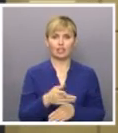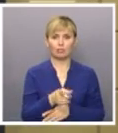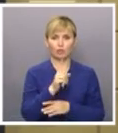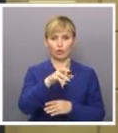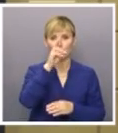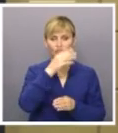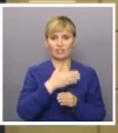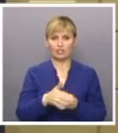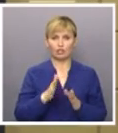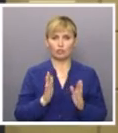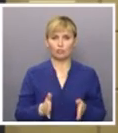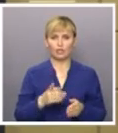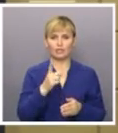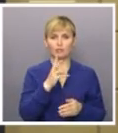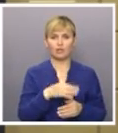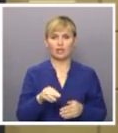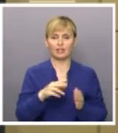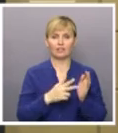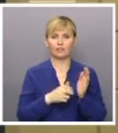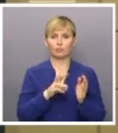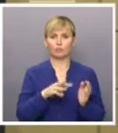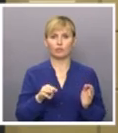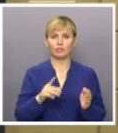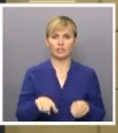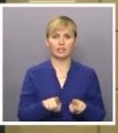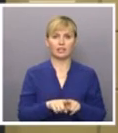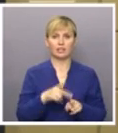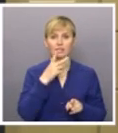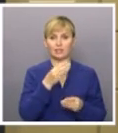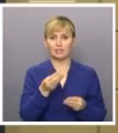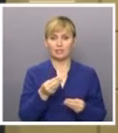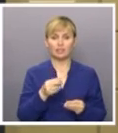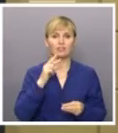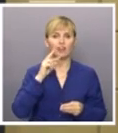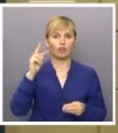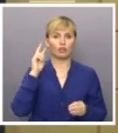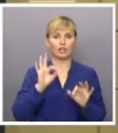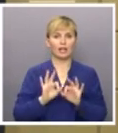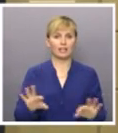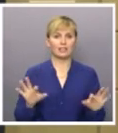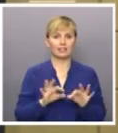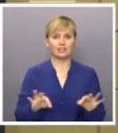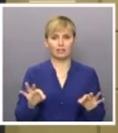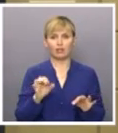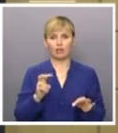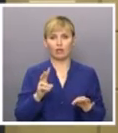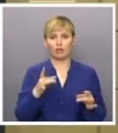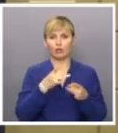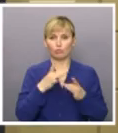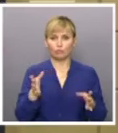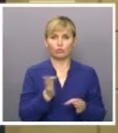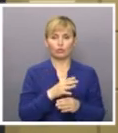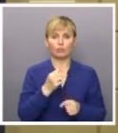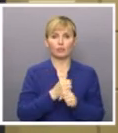госбюджета будет выделяться 1 миллиард 800 миллионов тенге. Такие цифры озвучивали пару лет назад, после того, как аквакультуру и рыбное